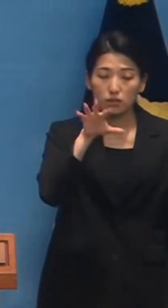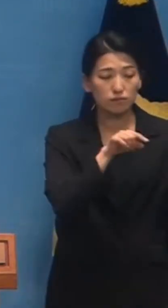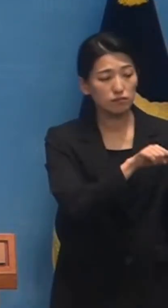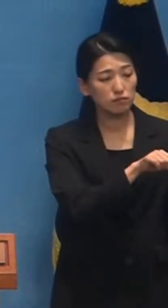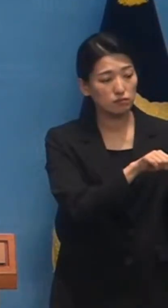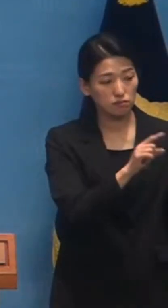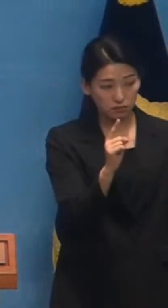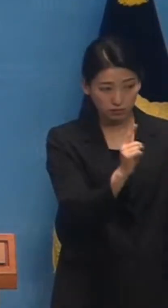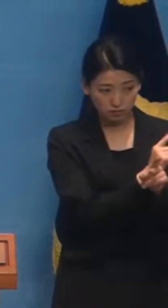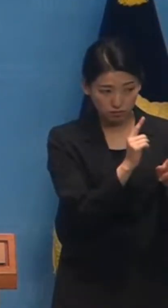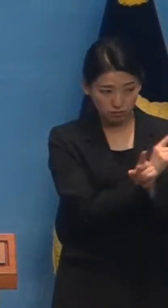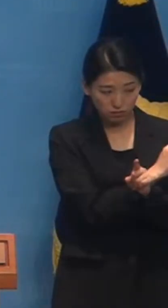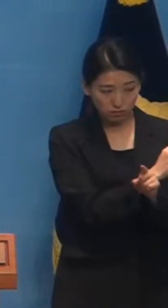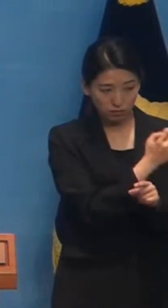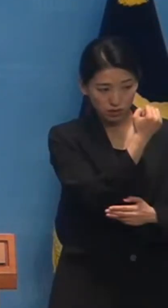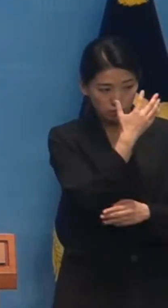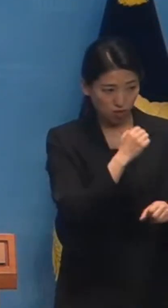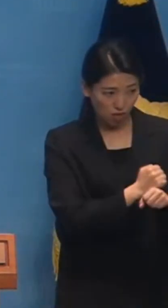합의했습니다.